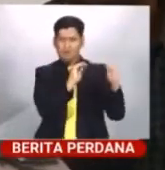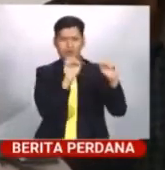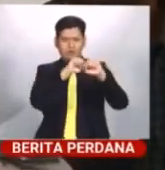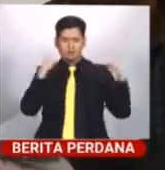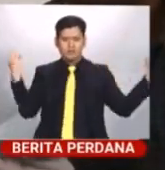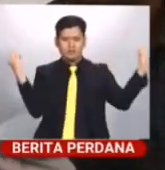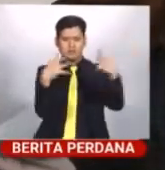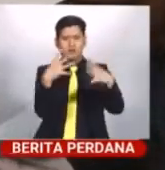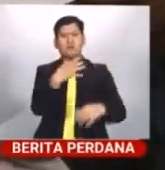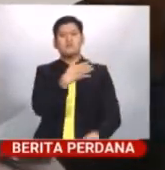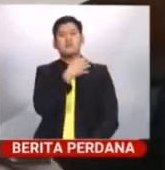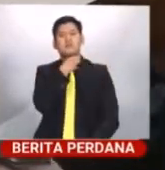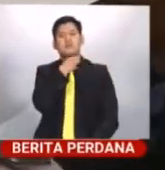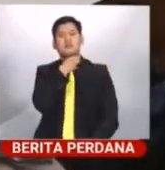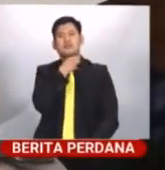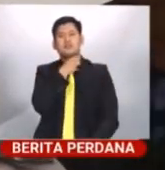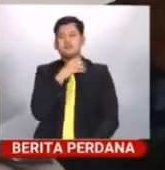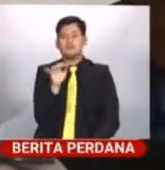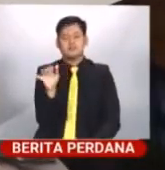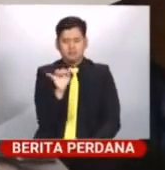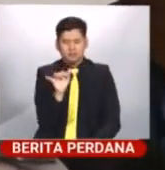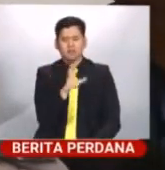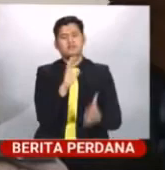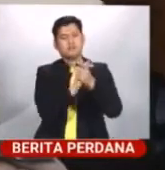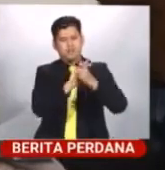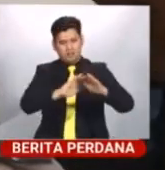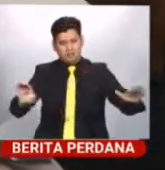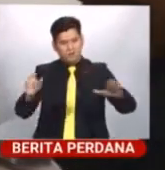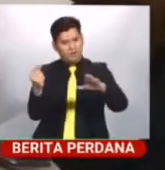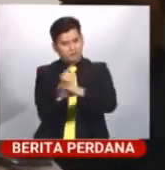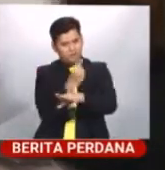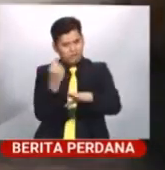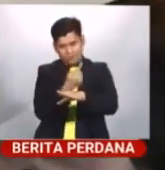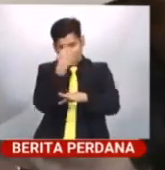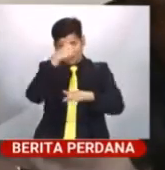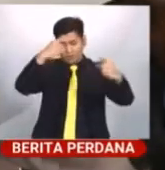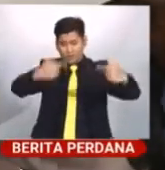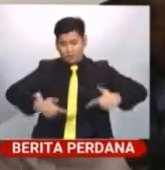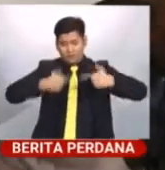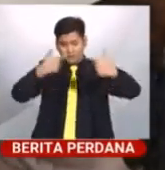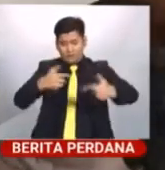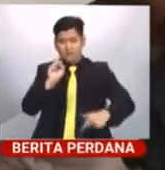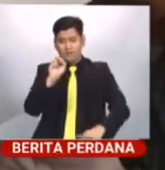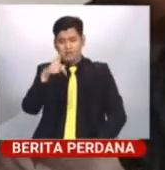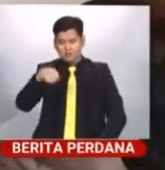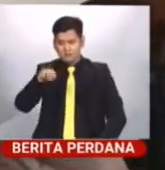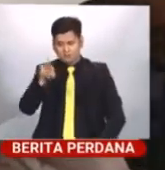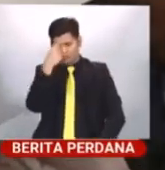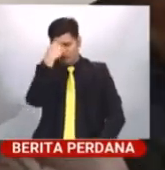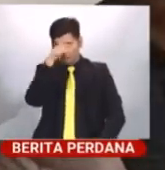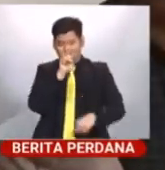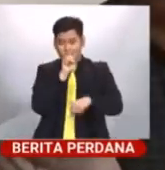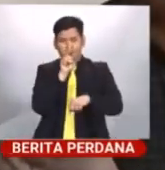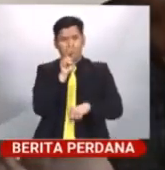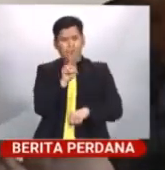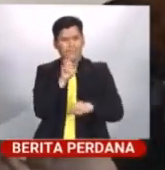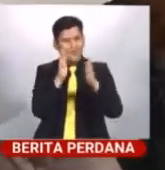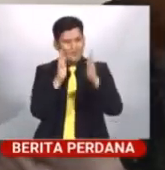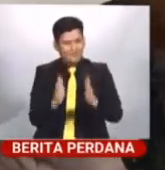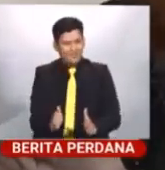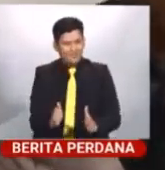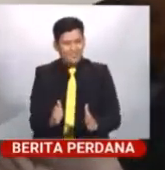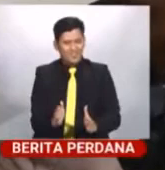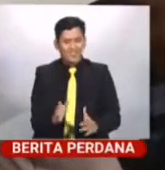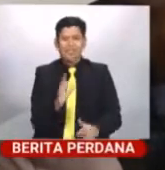So, menunjukkan ia juga selamat untuk digunakan bagi kejohanan Liga Super ini. Jadi, pada penonton, jangan bimbang dari